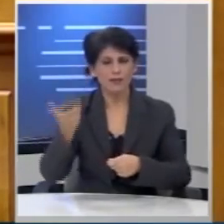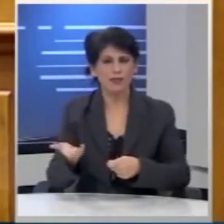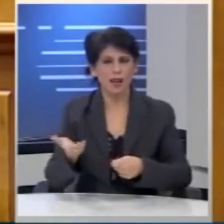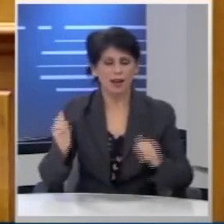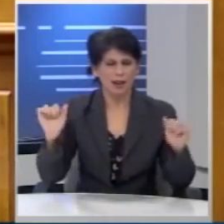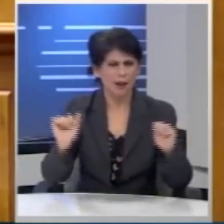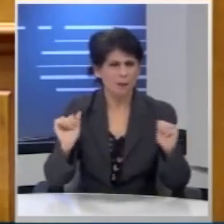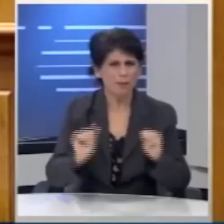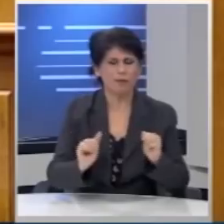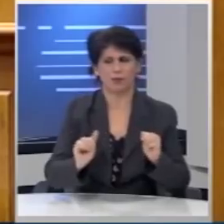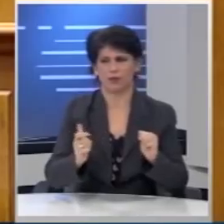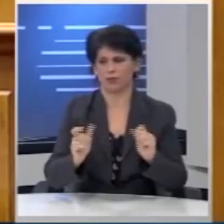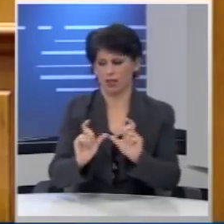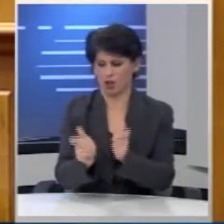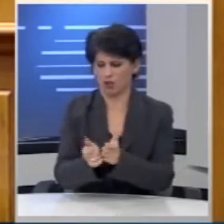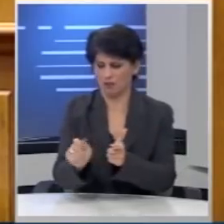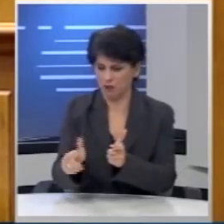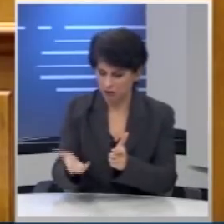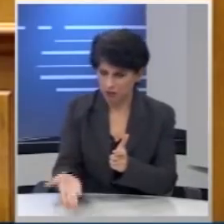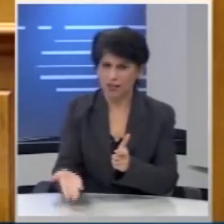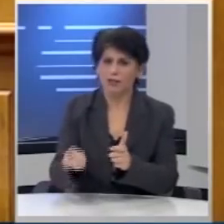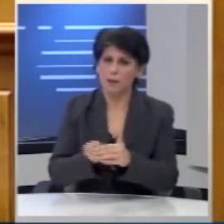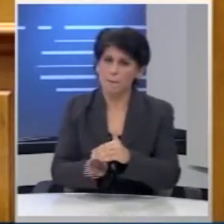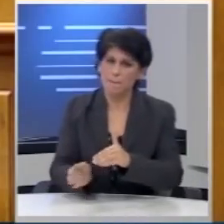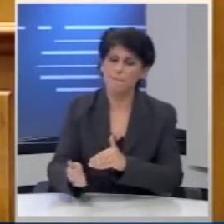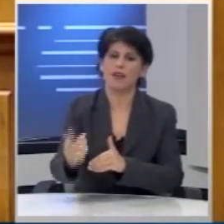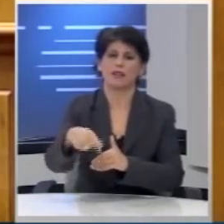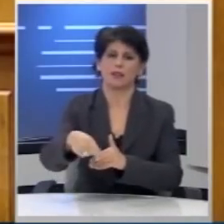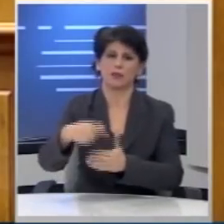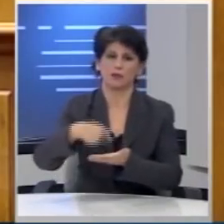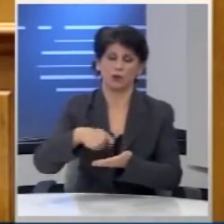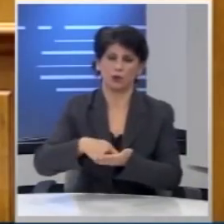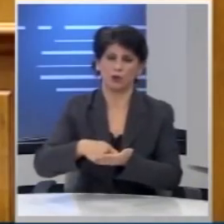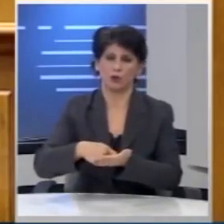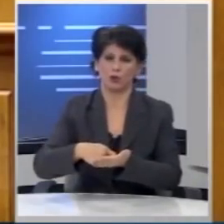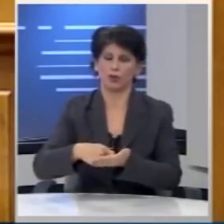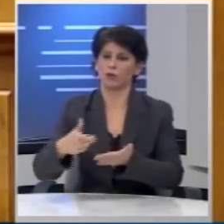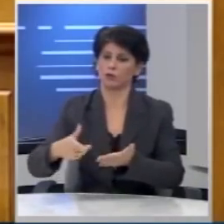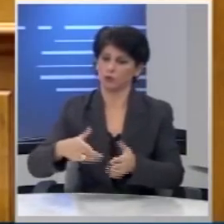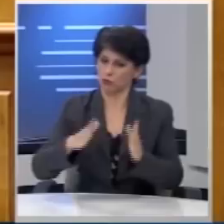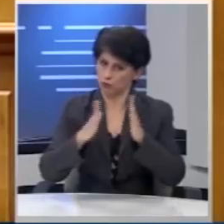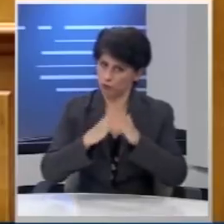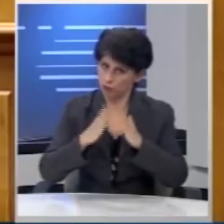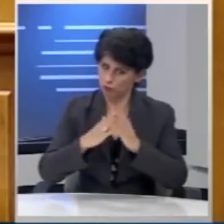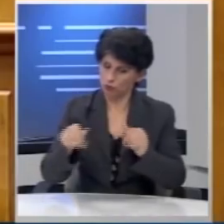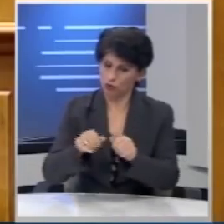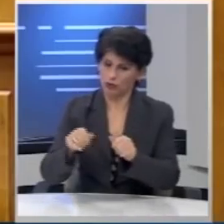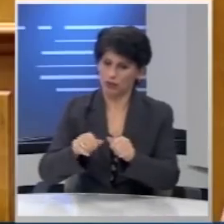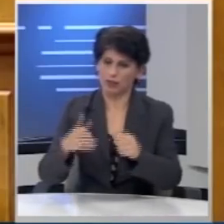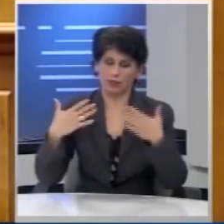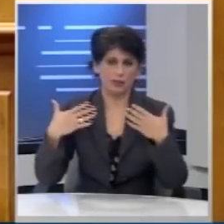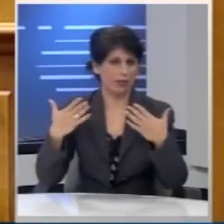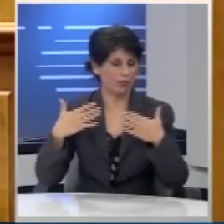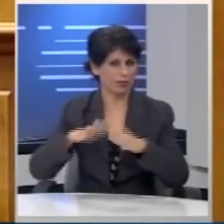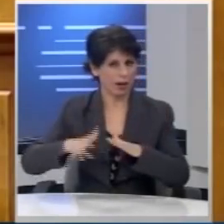Να πιεστούν λαϊκές οικογένειες μέσα από τη φορολόγηση του παραθαλάσσιου ακινήτου τους για να το αξιοποιήσουν